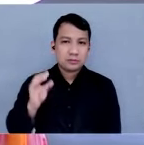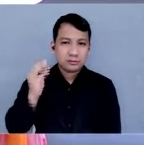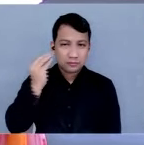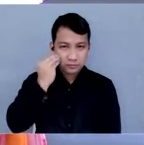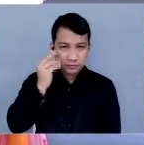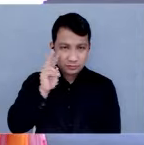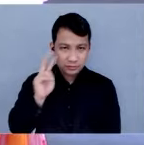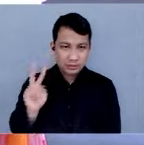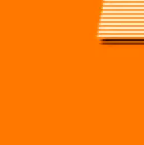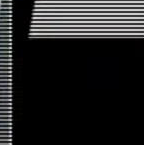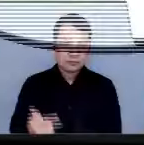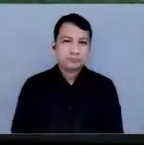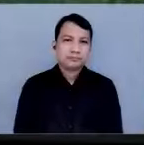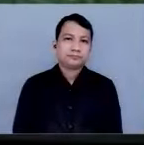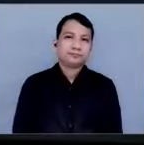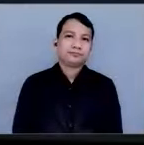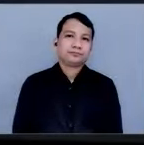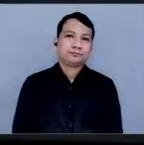belinario